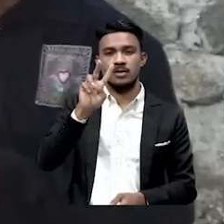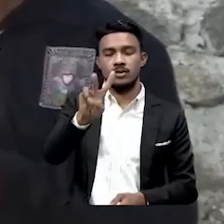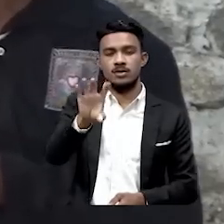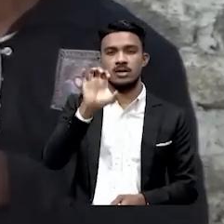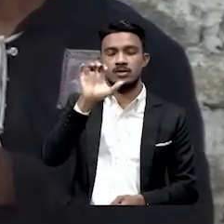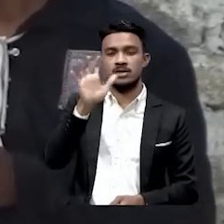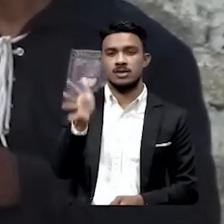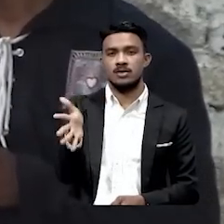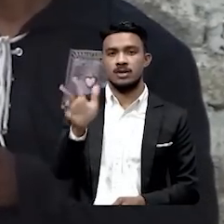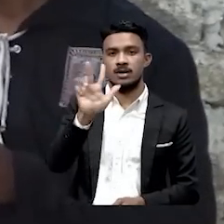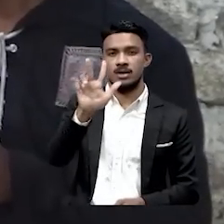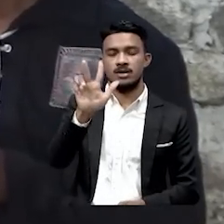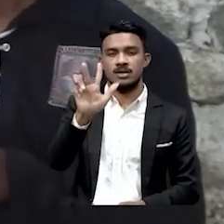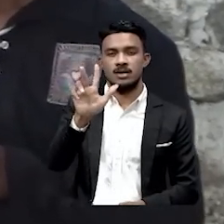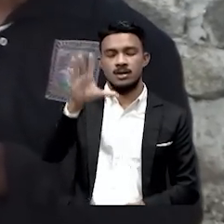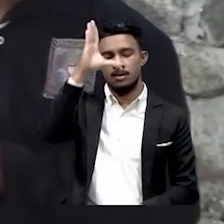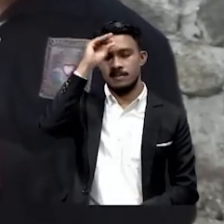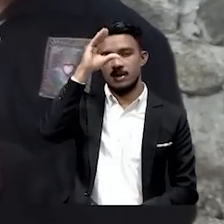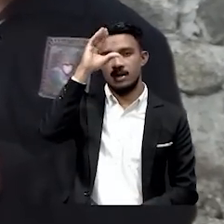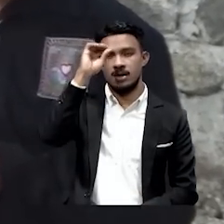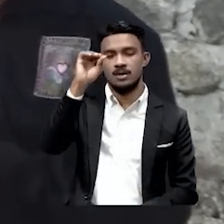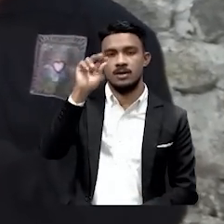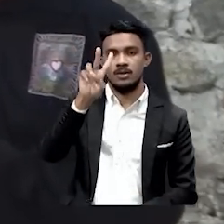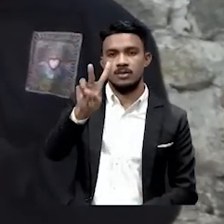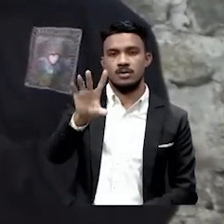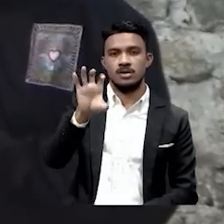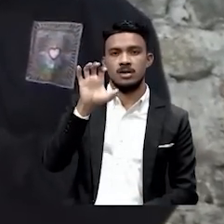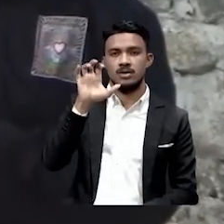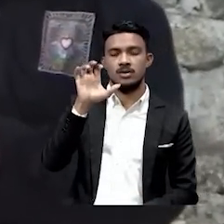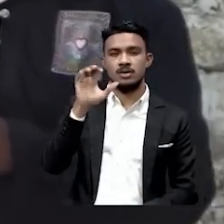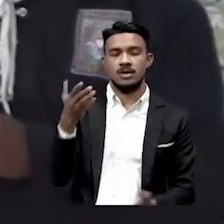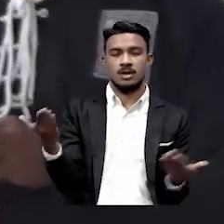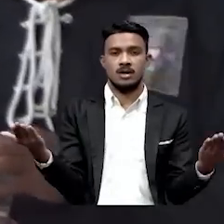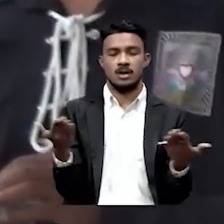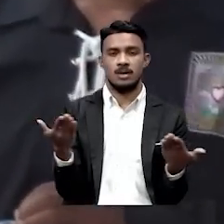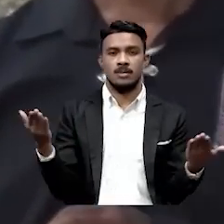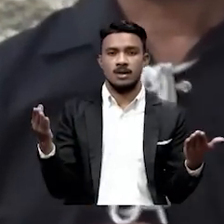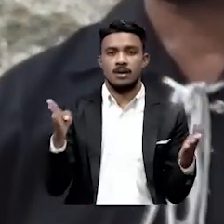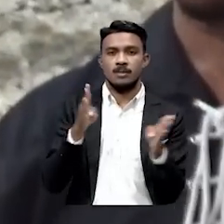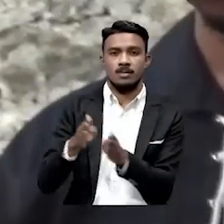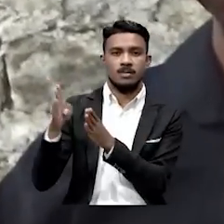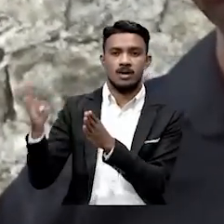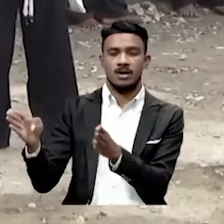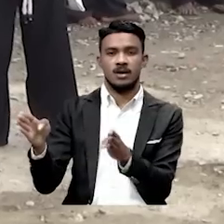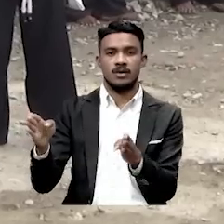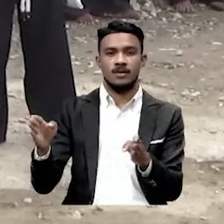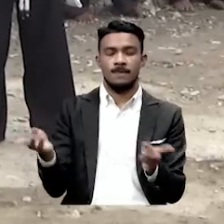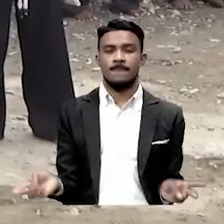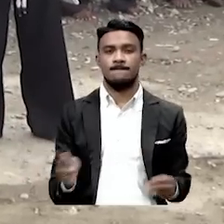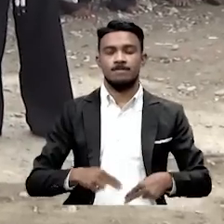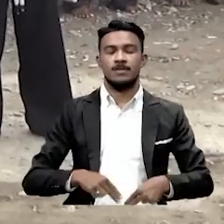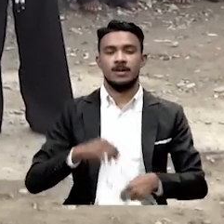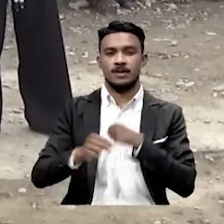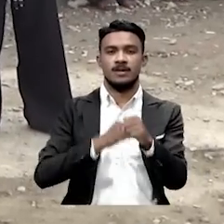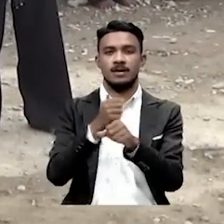253 mane 600 lebih prepara atau graduasaun tiname. Sekretario